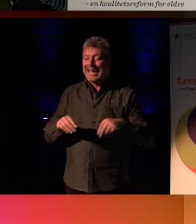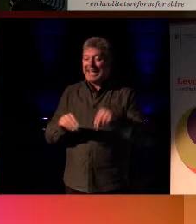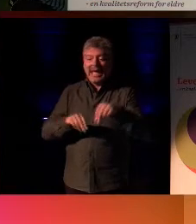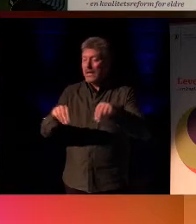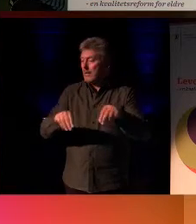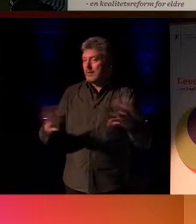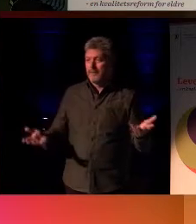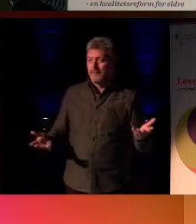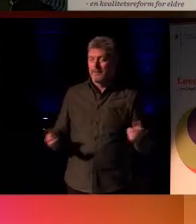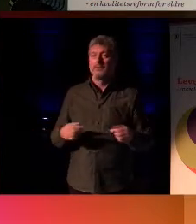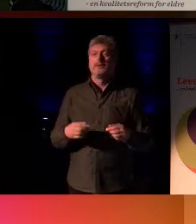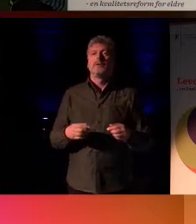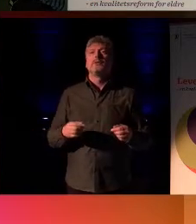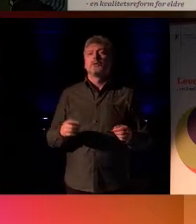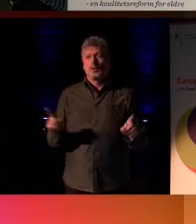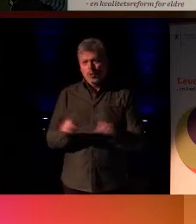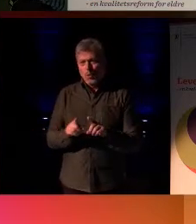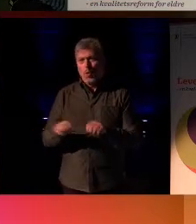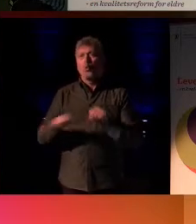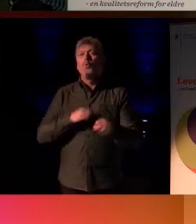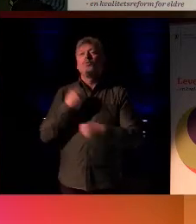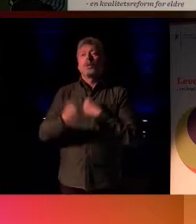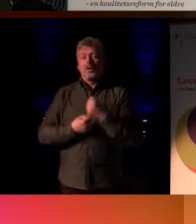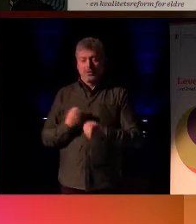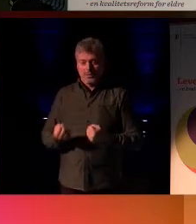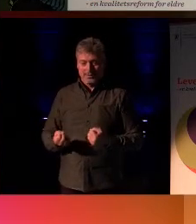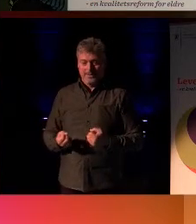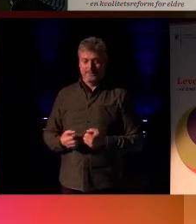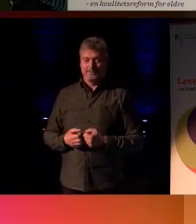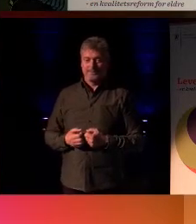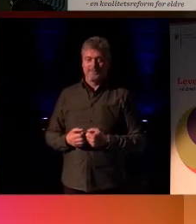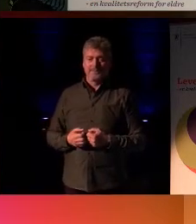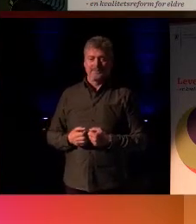I kommunen bor du, og vi må ta deg for den du.